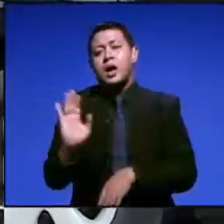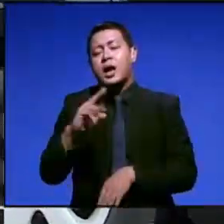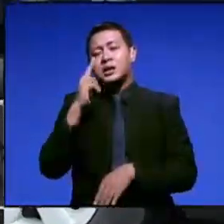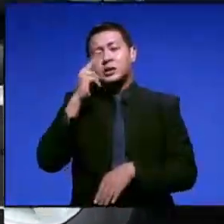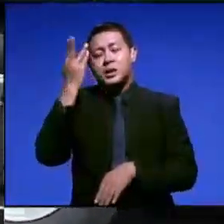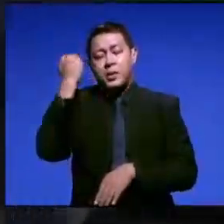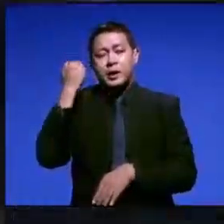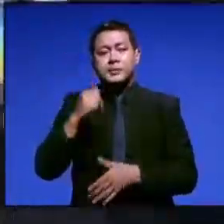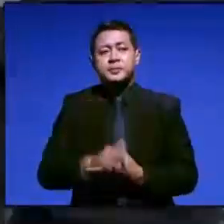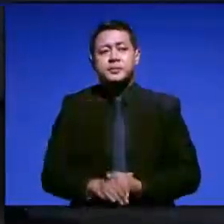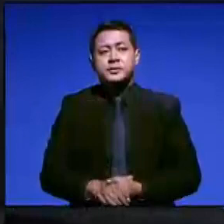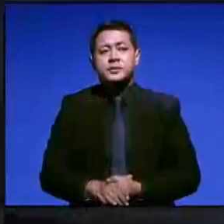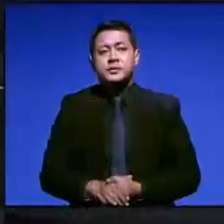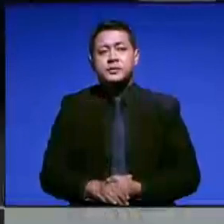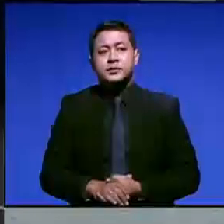kemarin.